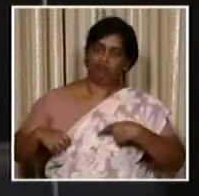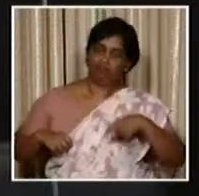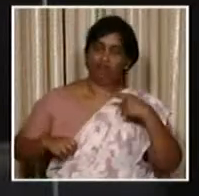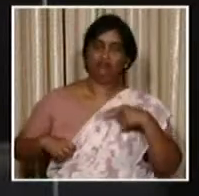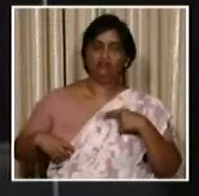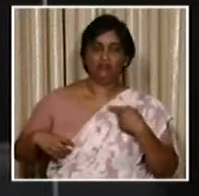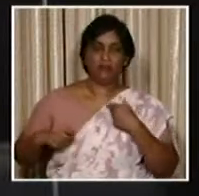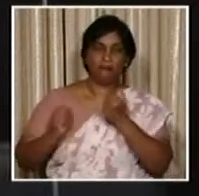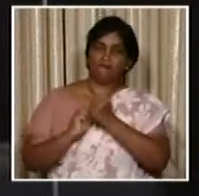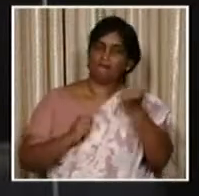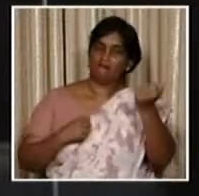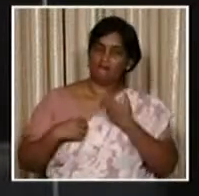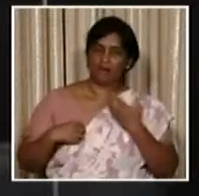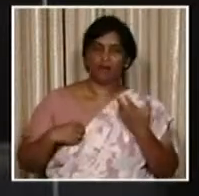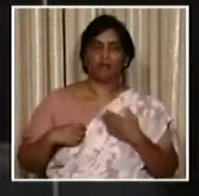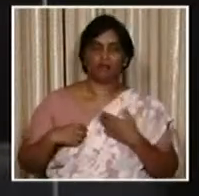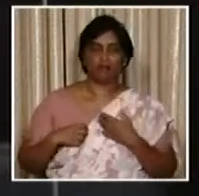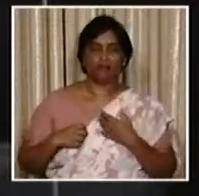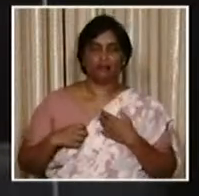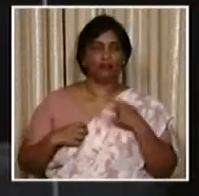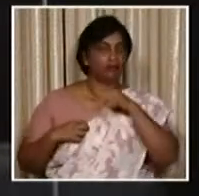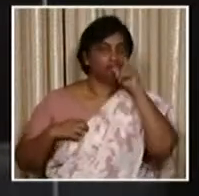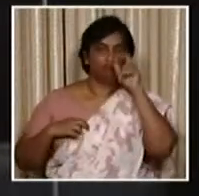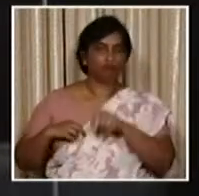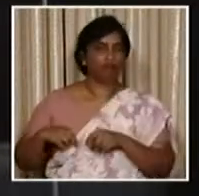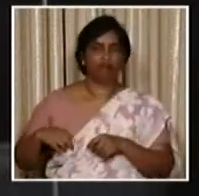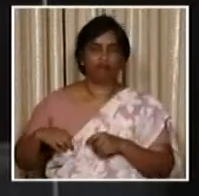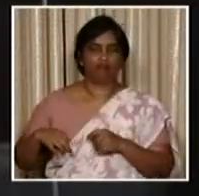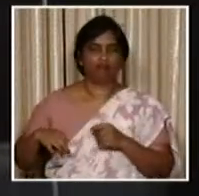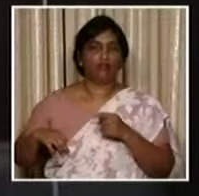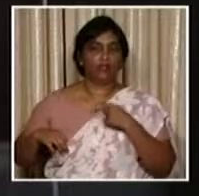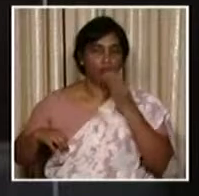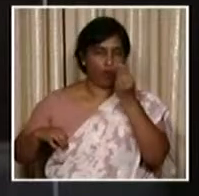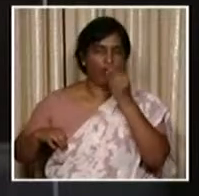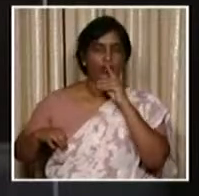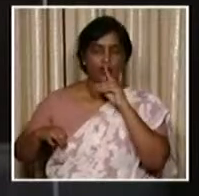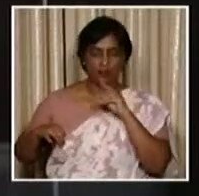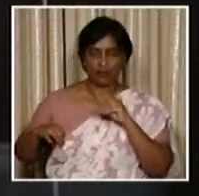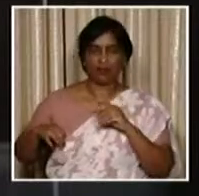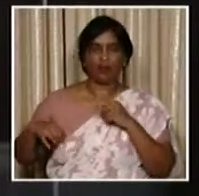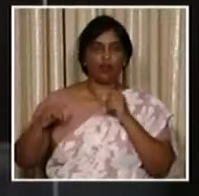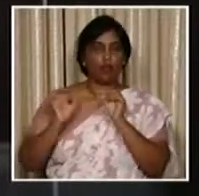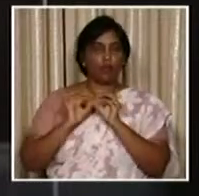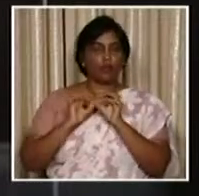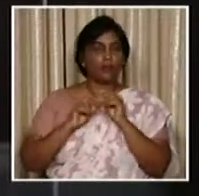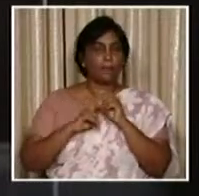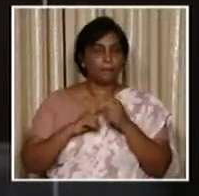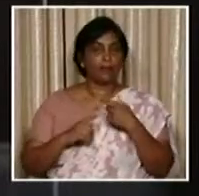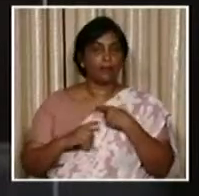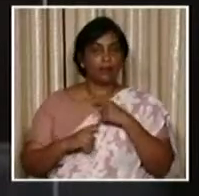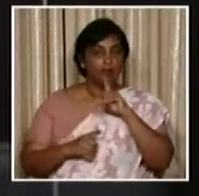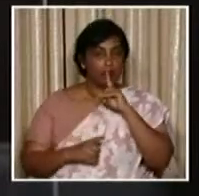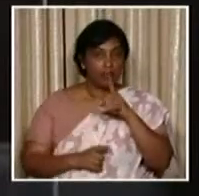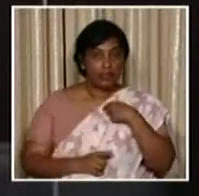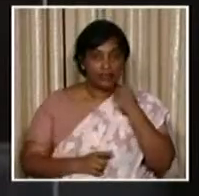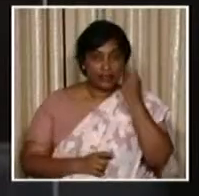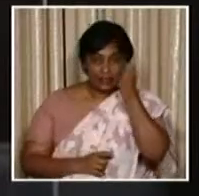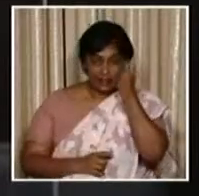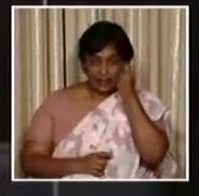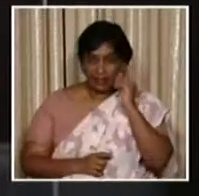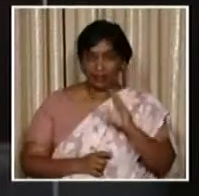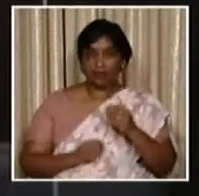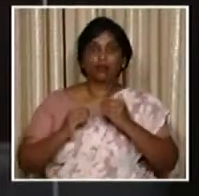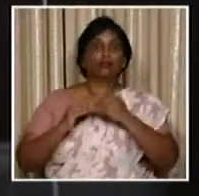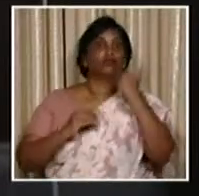kerna, mata madegahana. Ekan daya agi carte, ekan mampod dak katakan doane. Bonifas perragaan, mama kian dewal gan sakit tiennya orang,